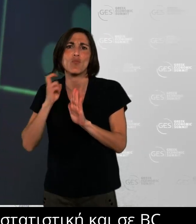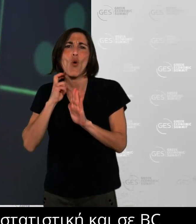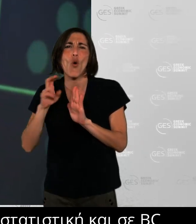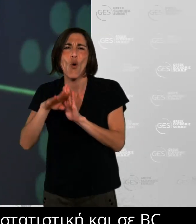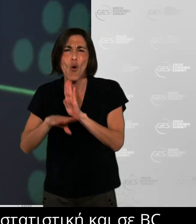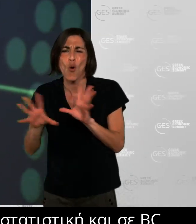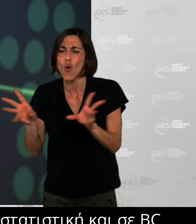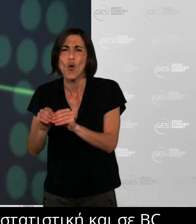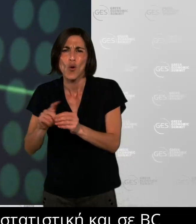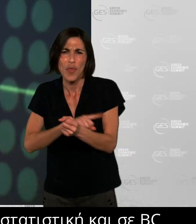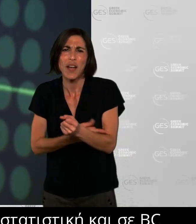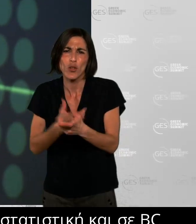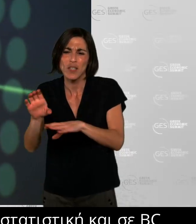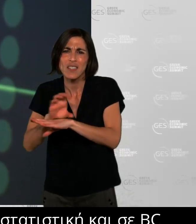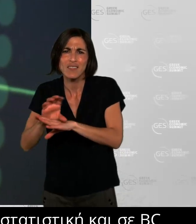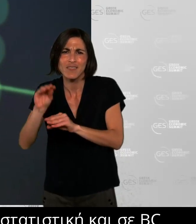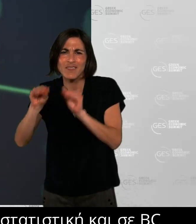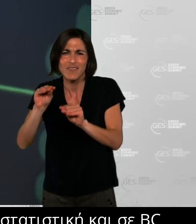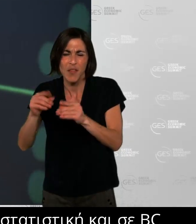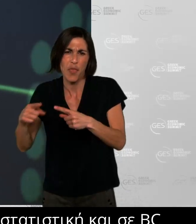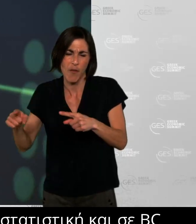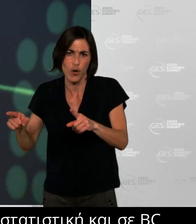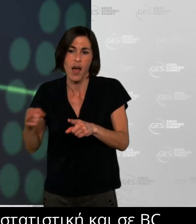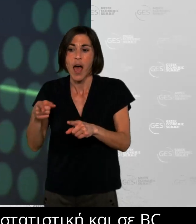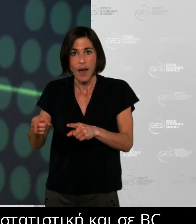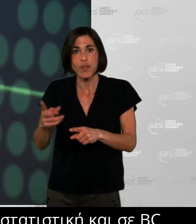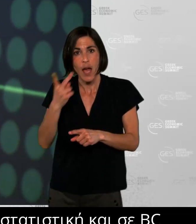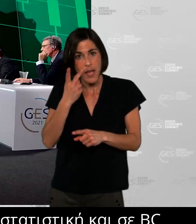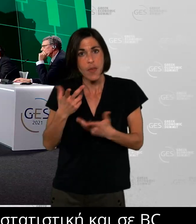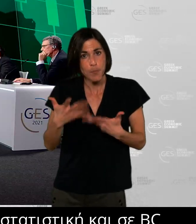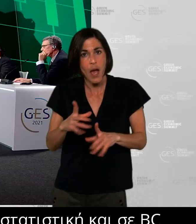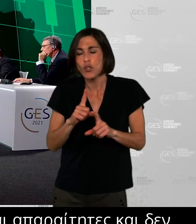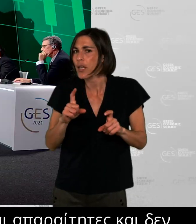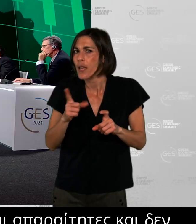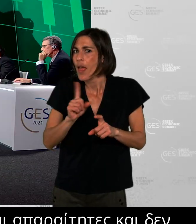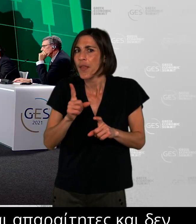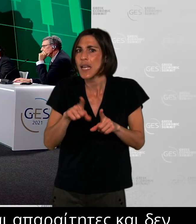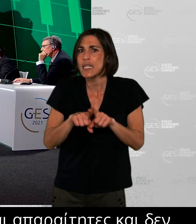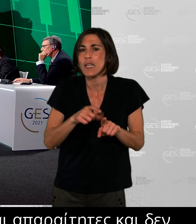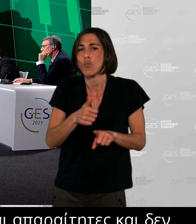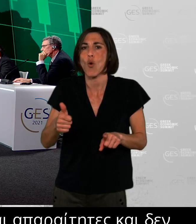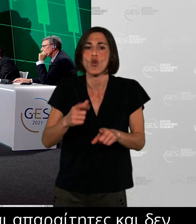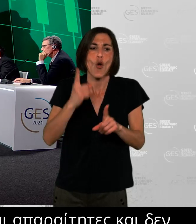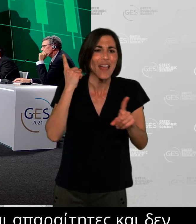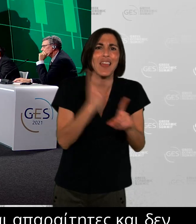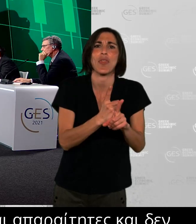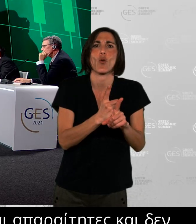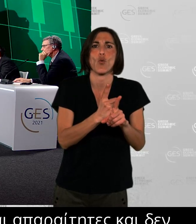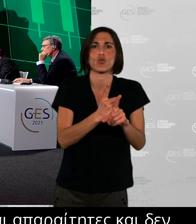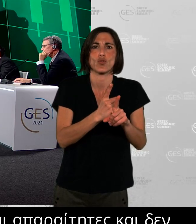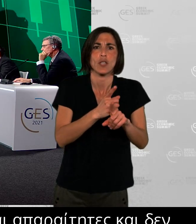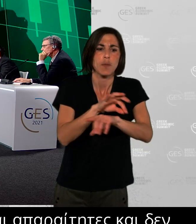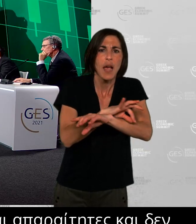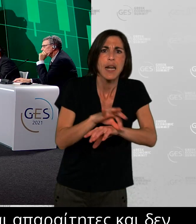έχουμε δει ότι δεν είναι απαραίτητες και δεν αφορούν μόνο τους μηχανικούς, τους θετικούς επιστήμονες, τους οικονομολόγους. Βλέπουμε ότι η ανάγκη να